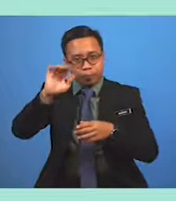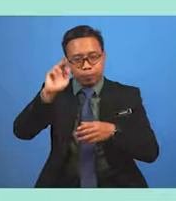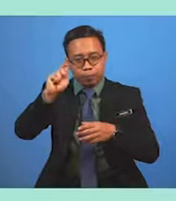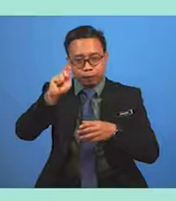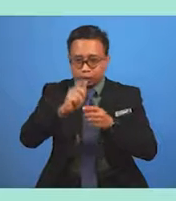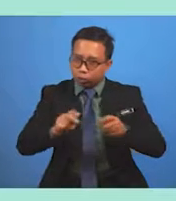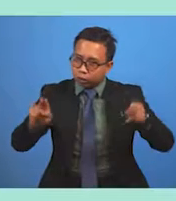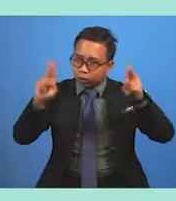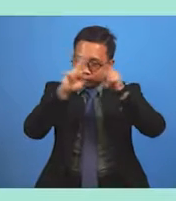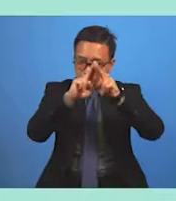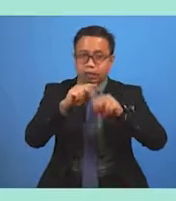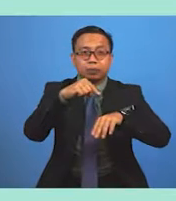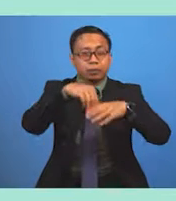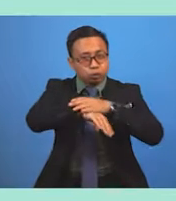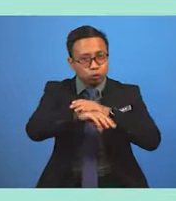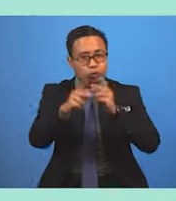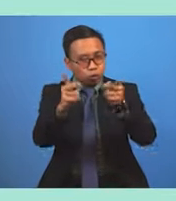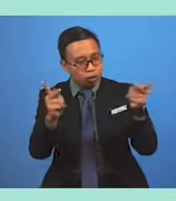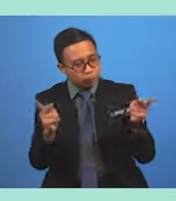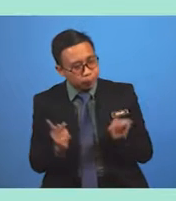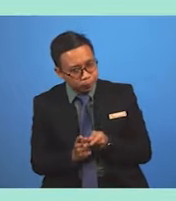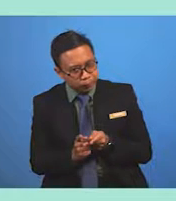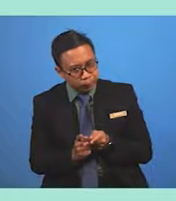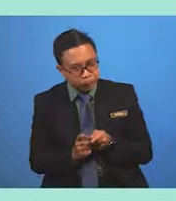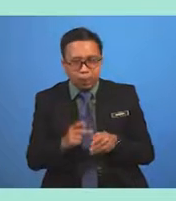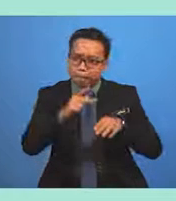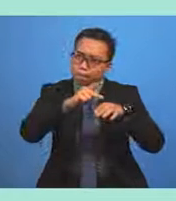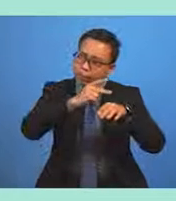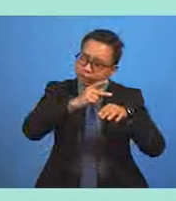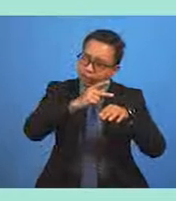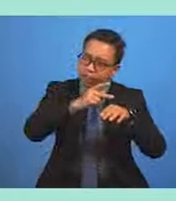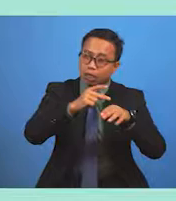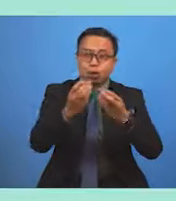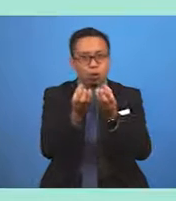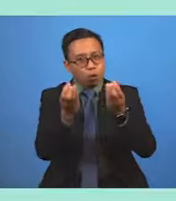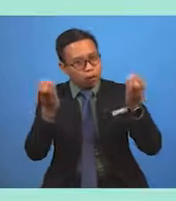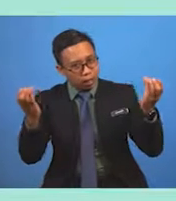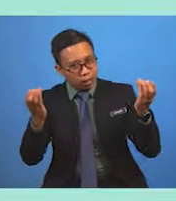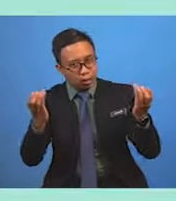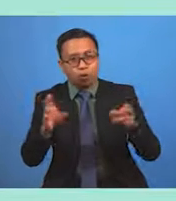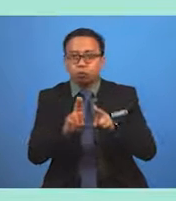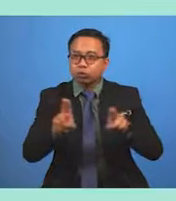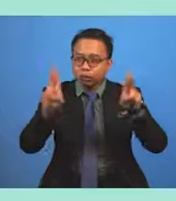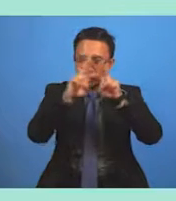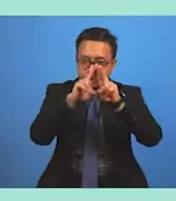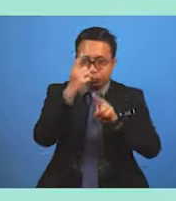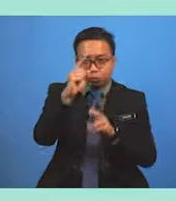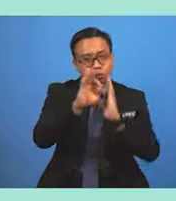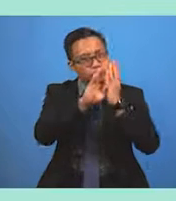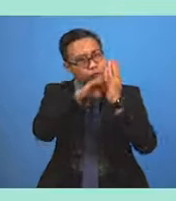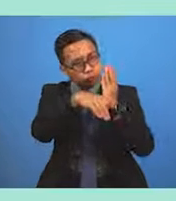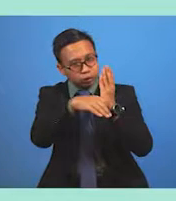saluran air masuk ke kolam. Pemasangan penapis di longkang atau parit utama berfungsi